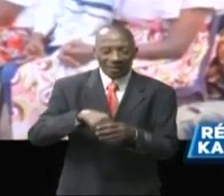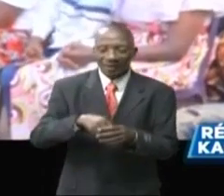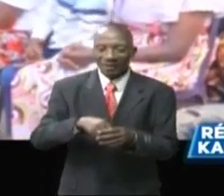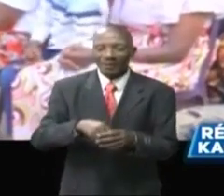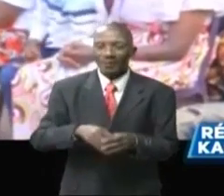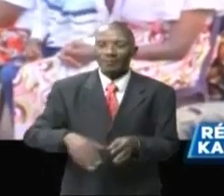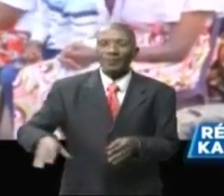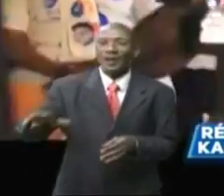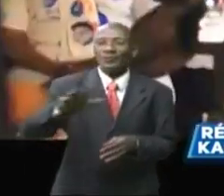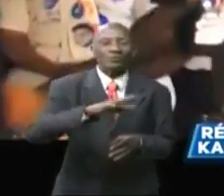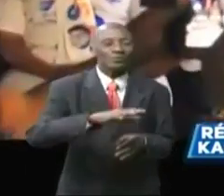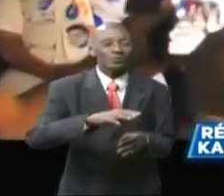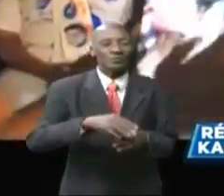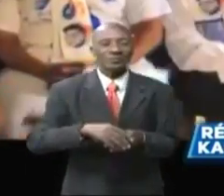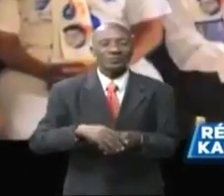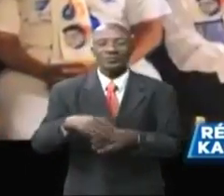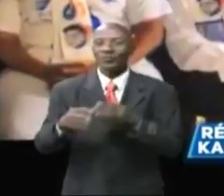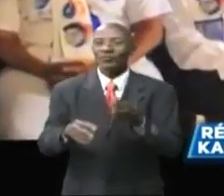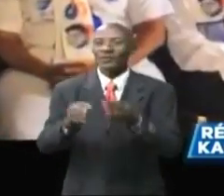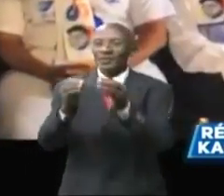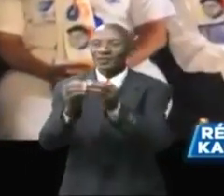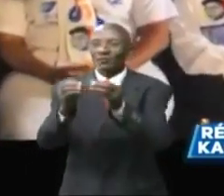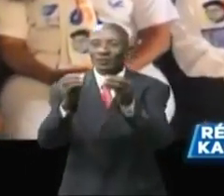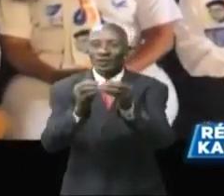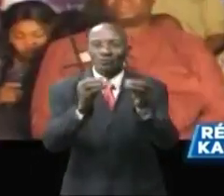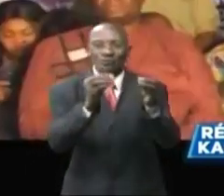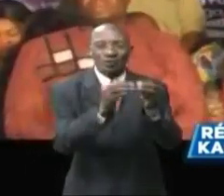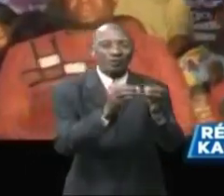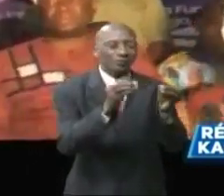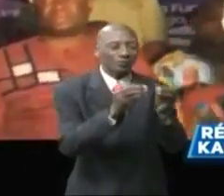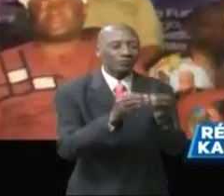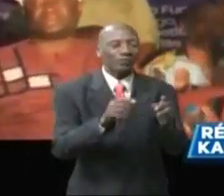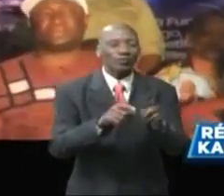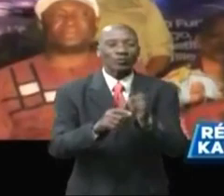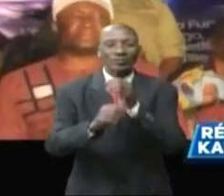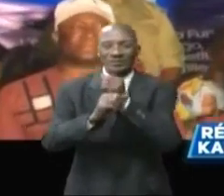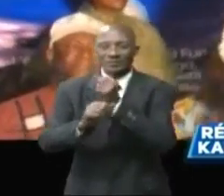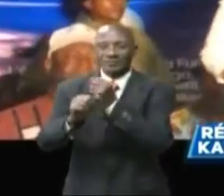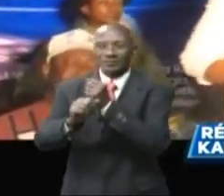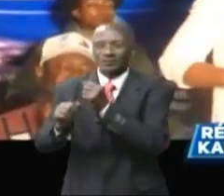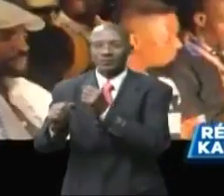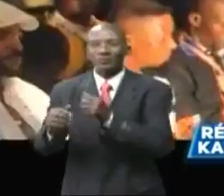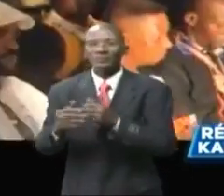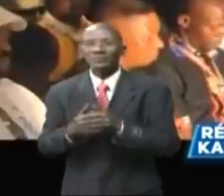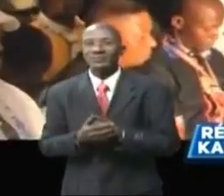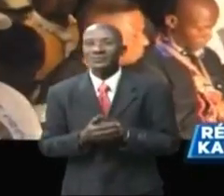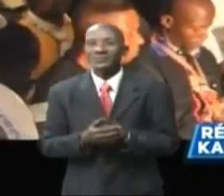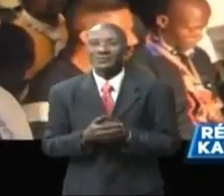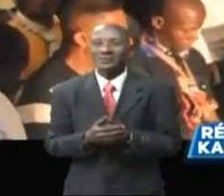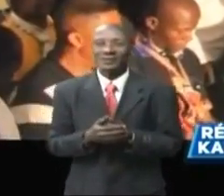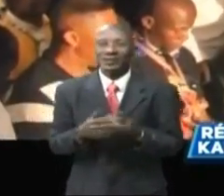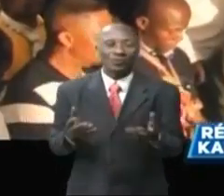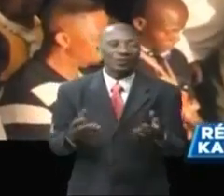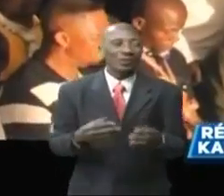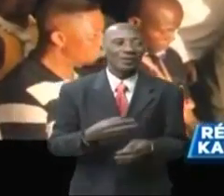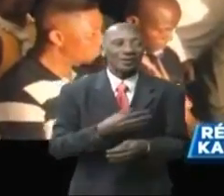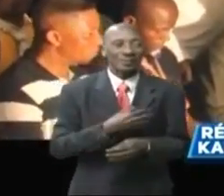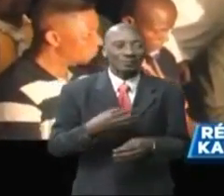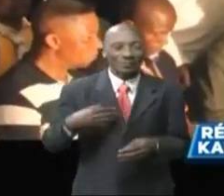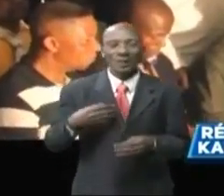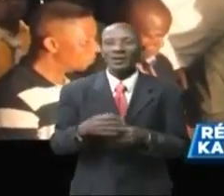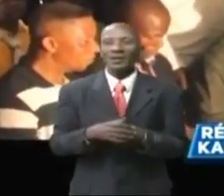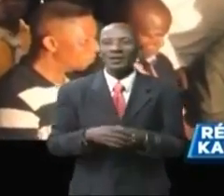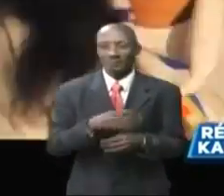de l'UDPS section Selimbao Sud, réunis par Arlene Toumbatchela, candidate de l'UDPS à la députation nationale dans